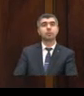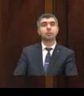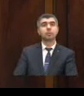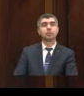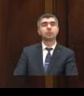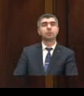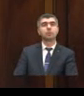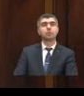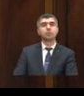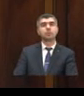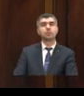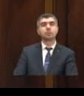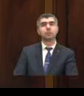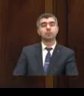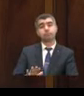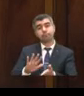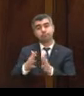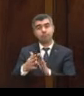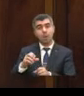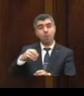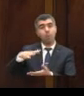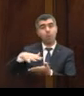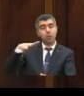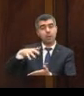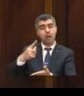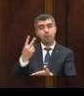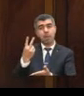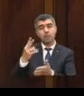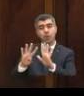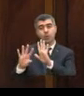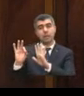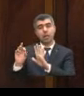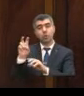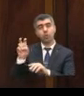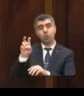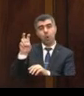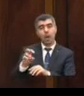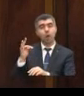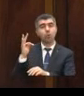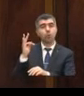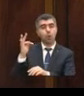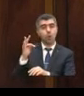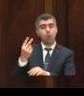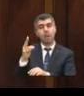الآتي: متوسط سعر البطان 290 دولار للطن مقابل 350 سابقا،